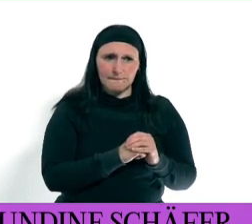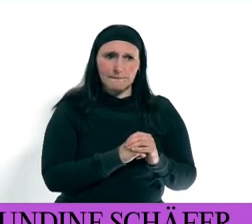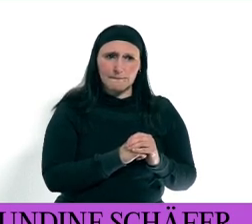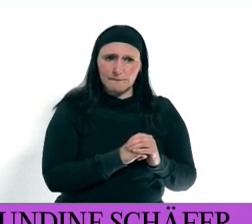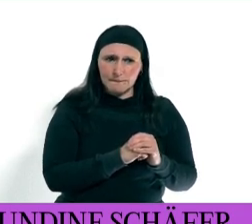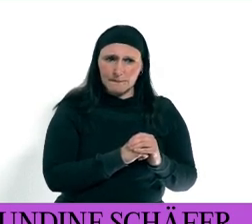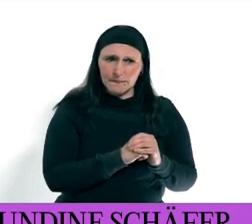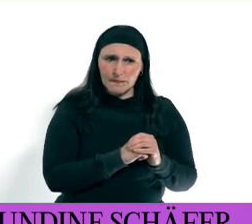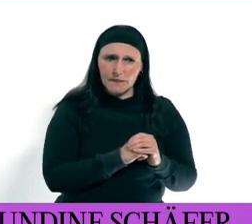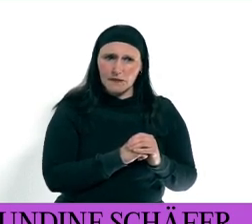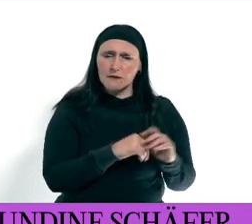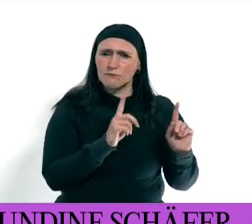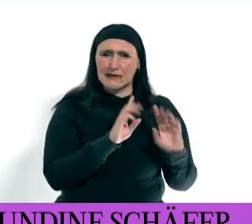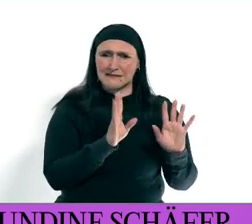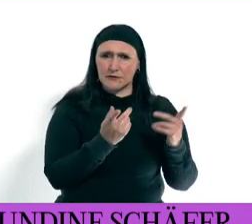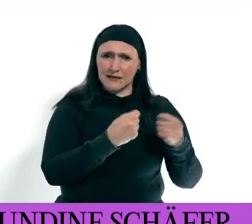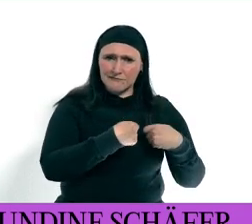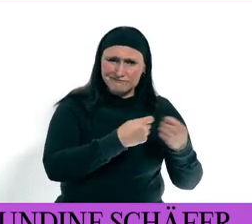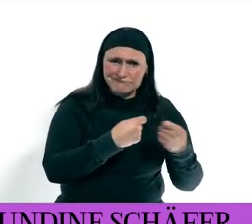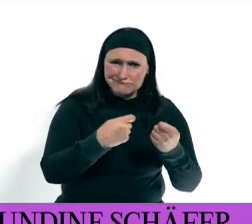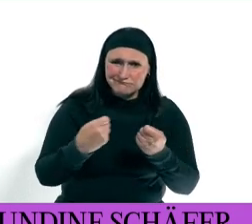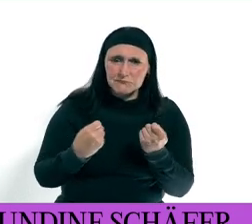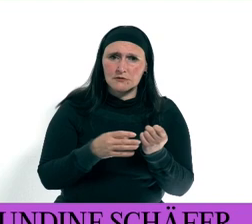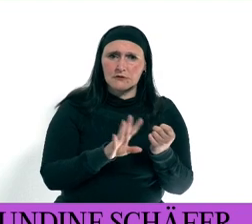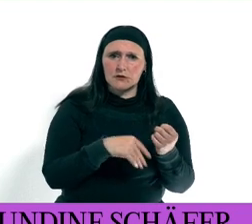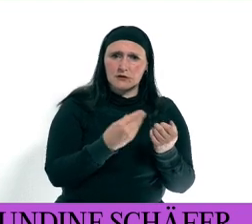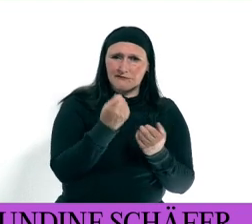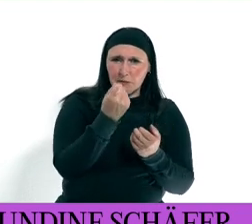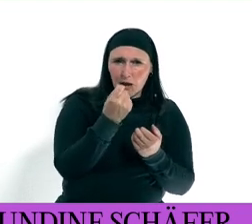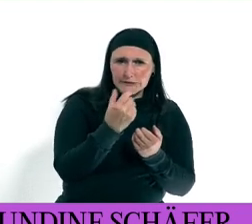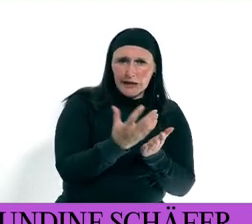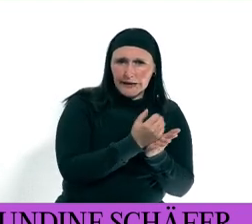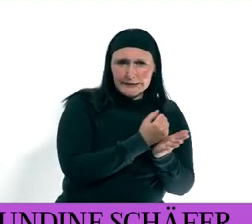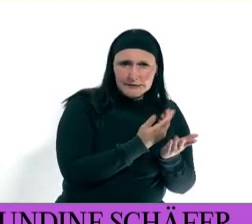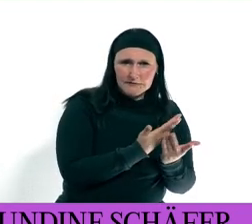Diskussionen und Experimente und Entwicklung.